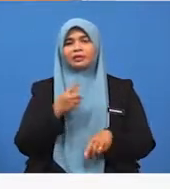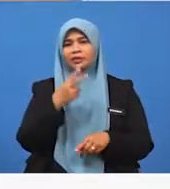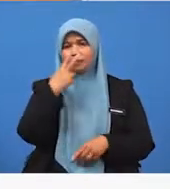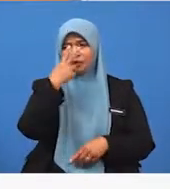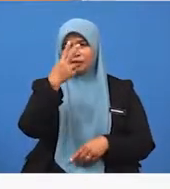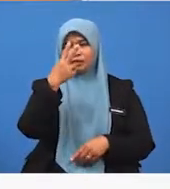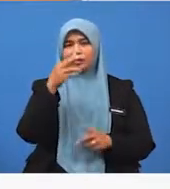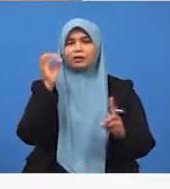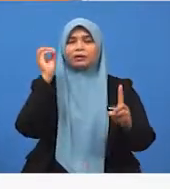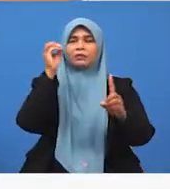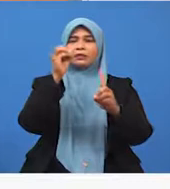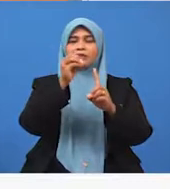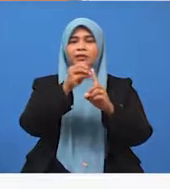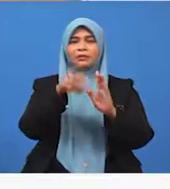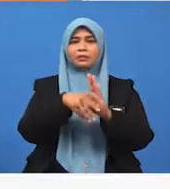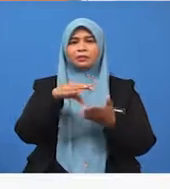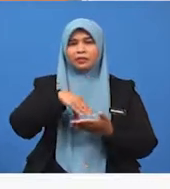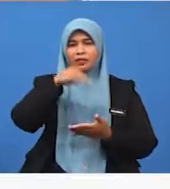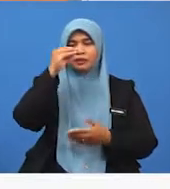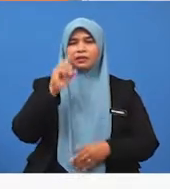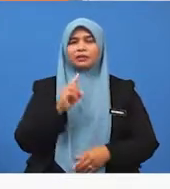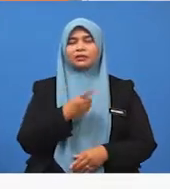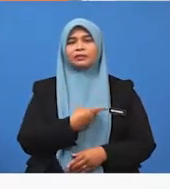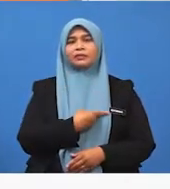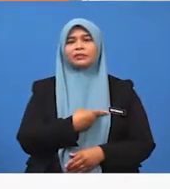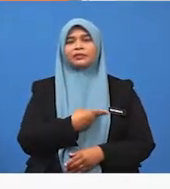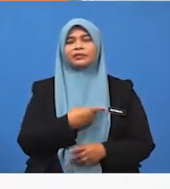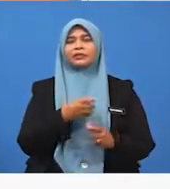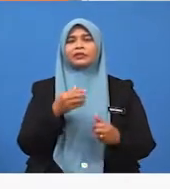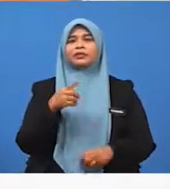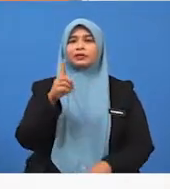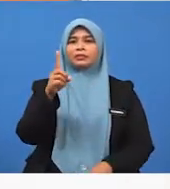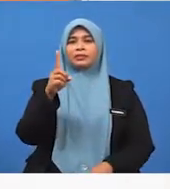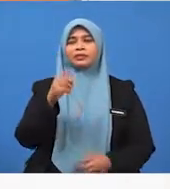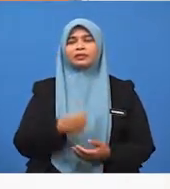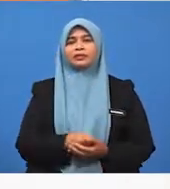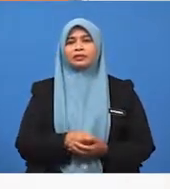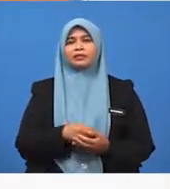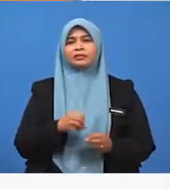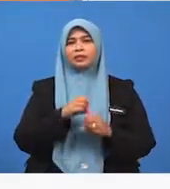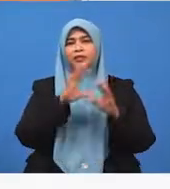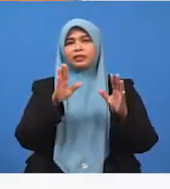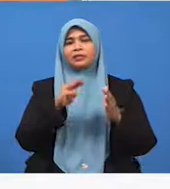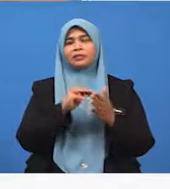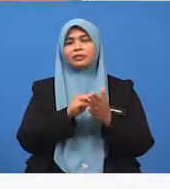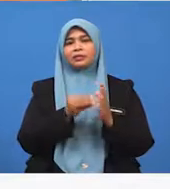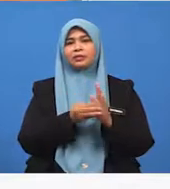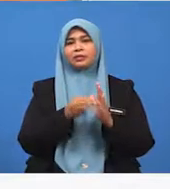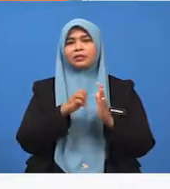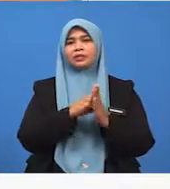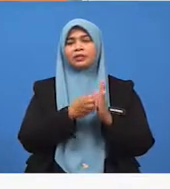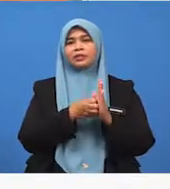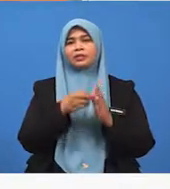melihat objektif pembelajaran kita. Yang pertama, menyatakan takrif